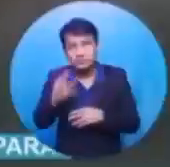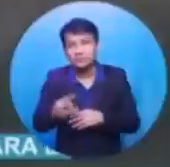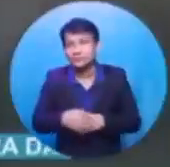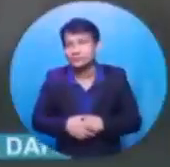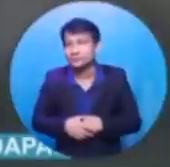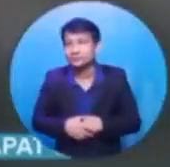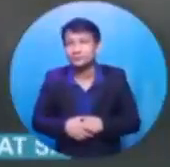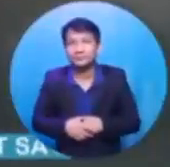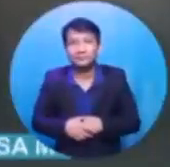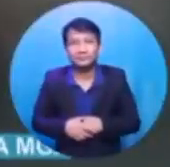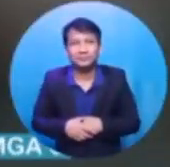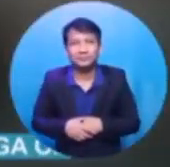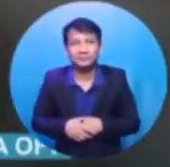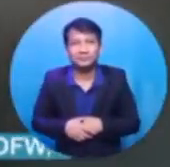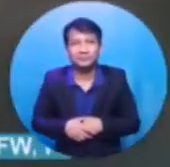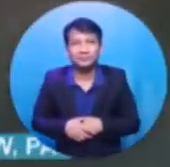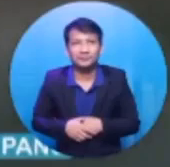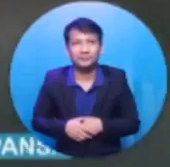natin.